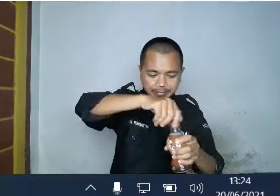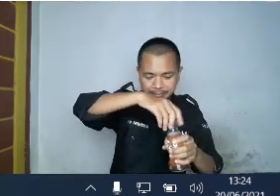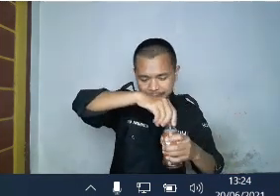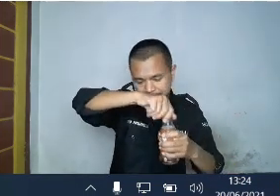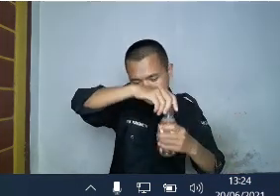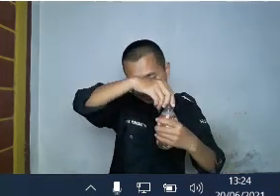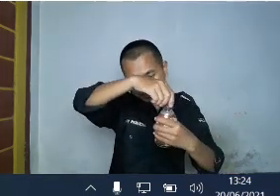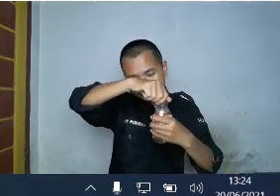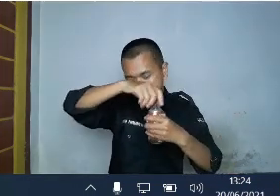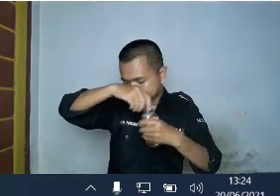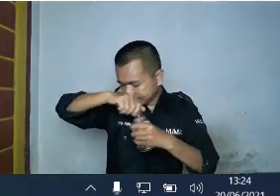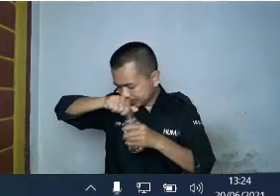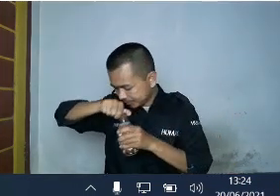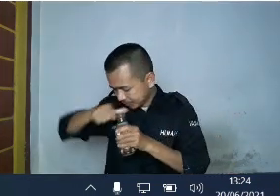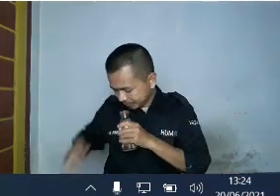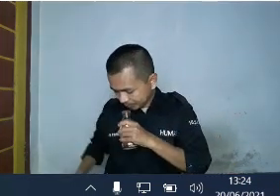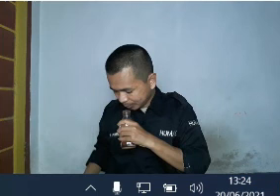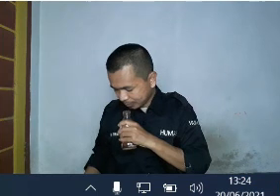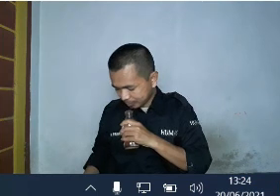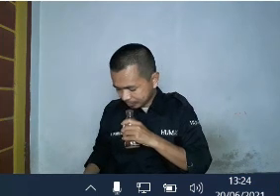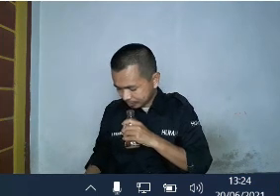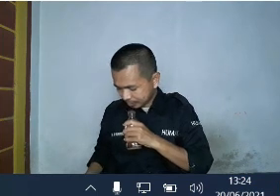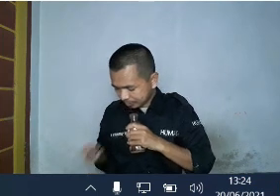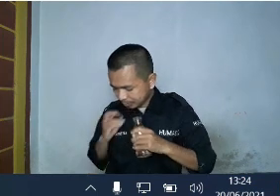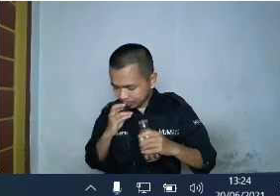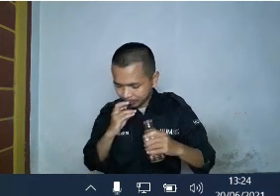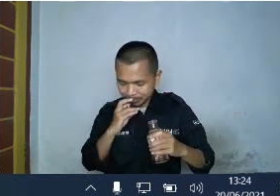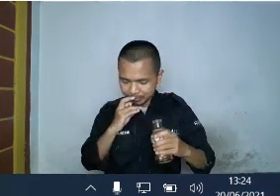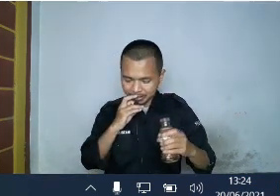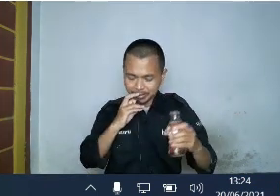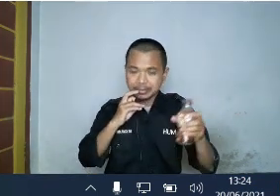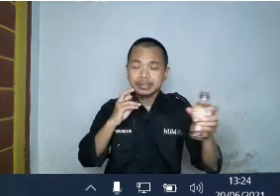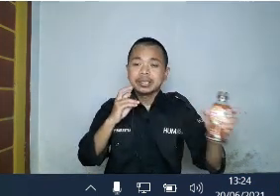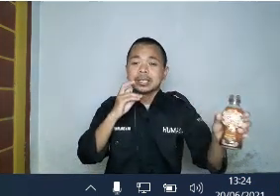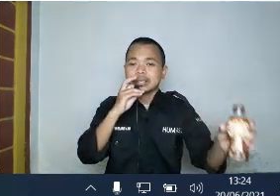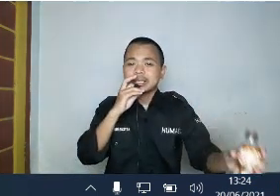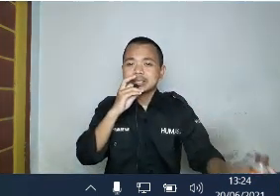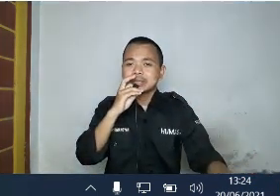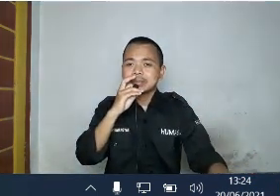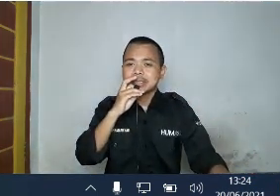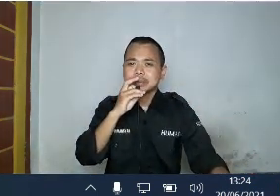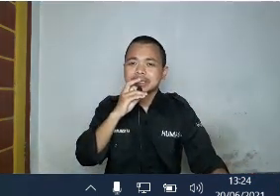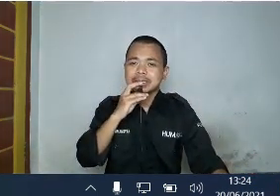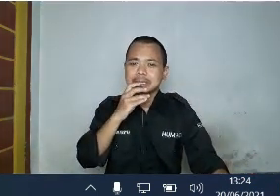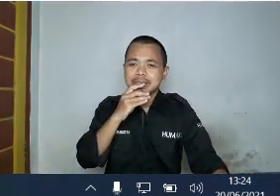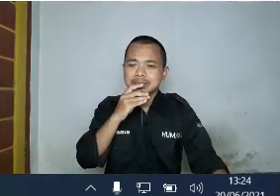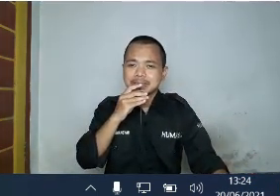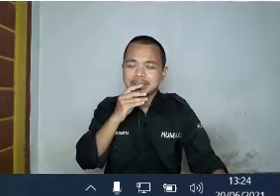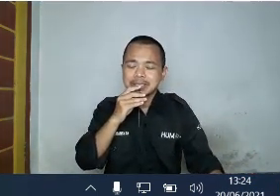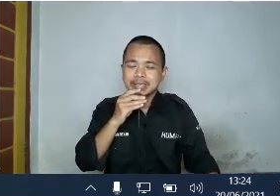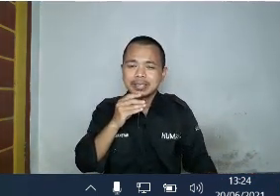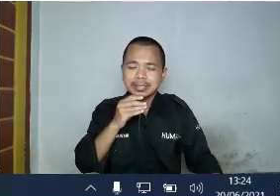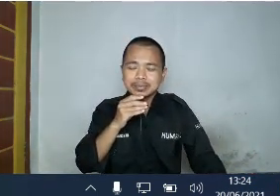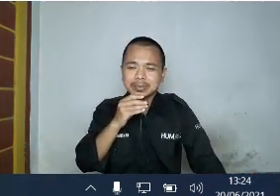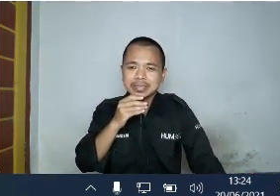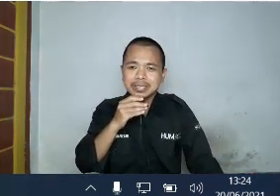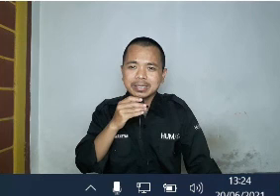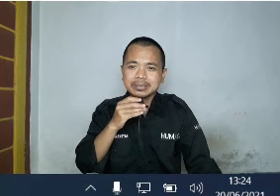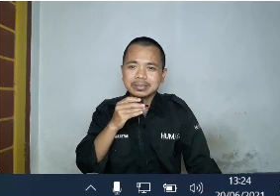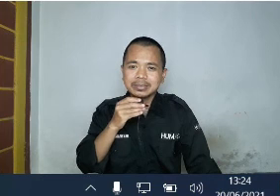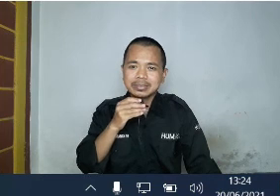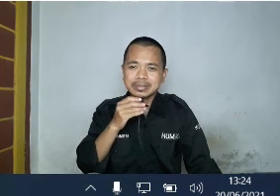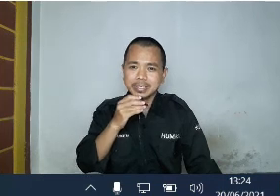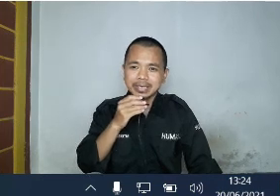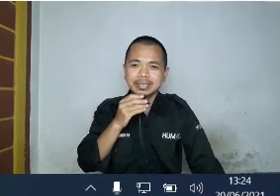Jangan Hai kopi Good Day yeah teman-teman demikian ya yang bisa saya informasikan